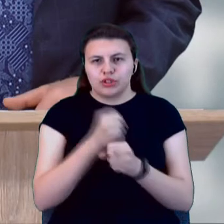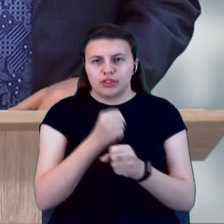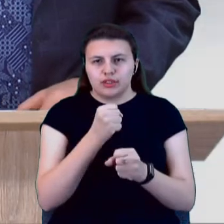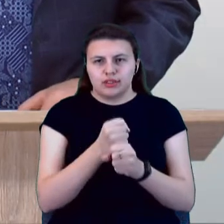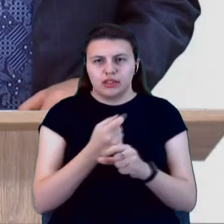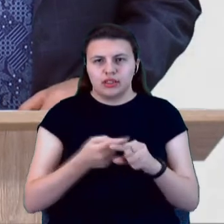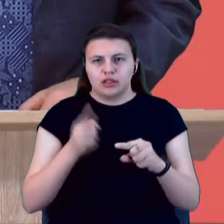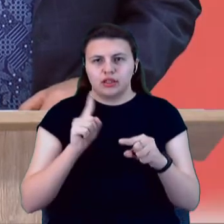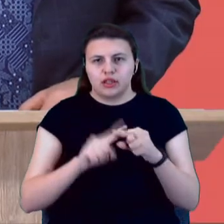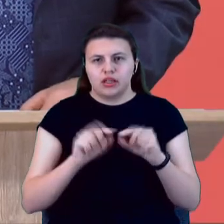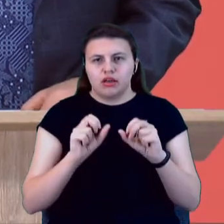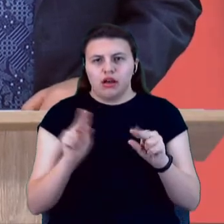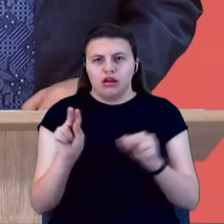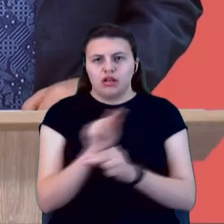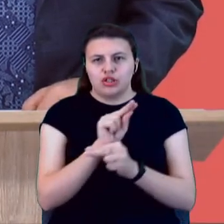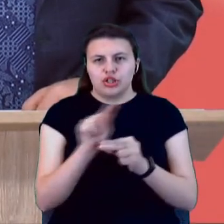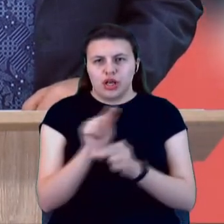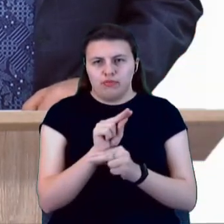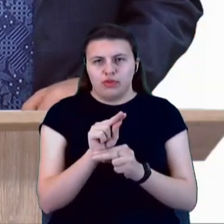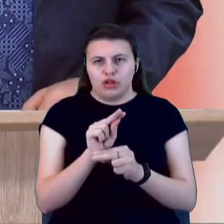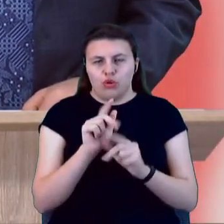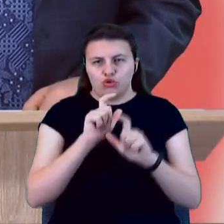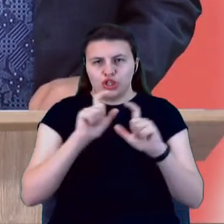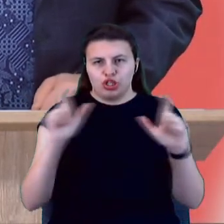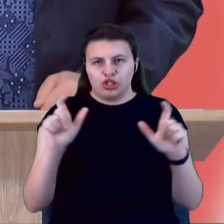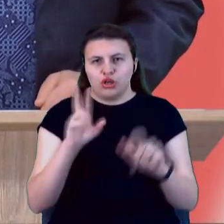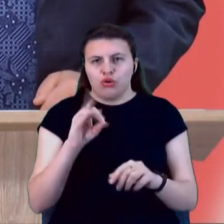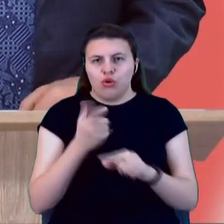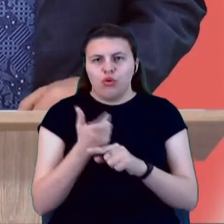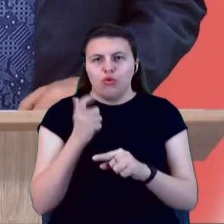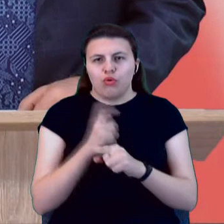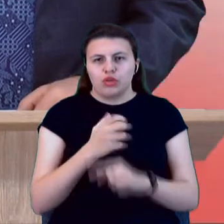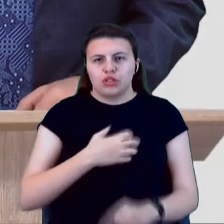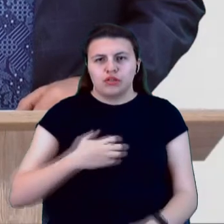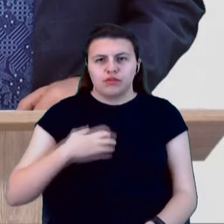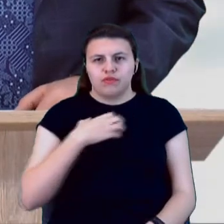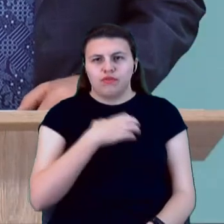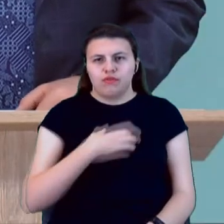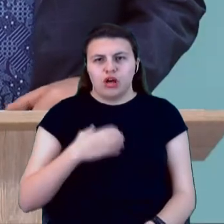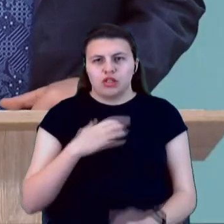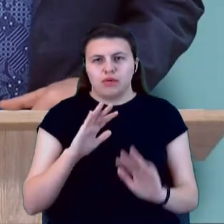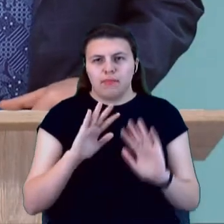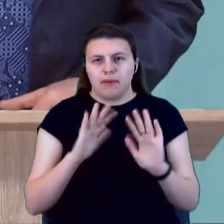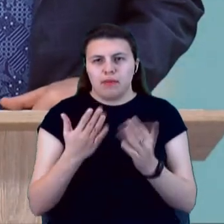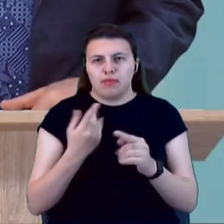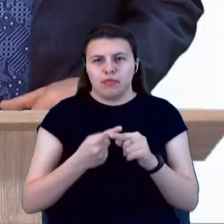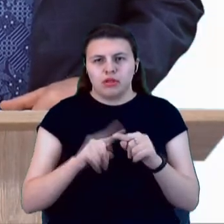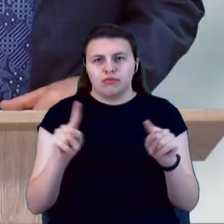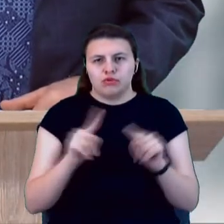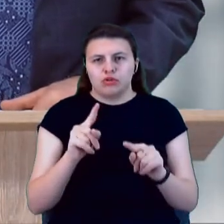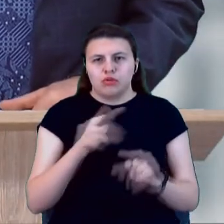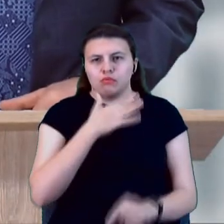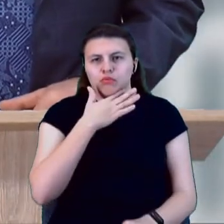как лечебное учреждение. Но, тем не менее, это очень важный момент, потому что много людей остаются без